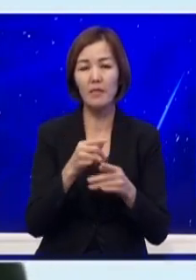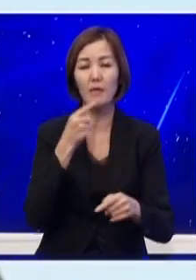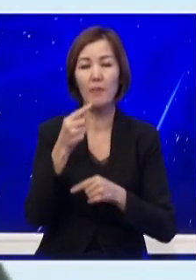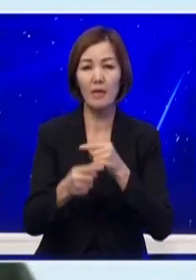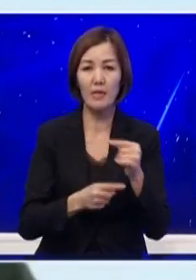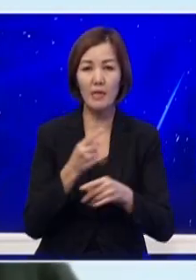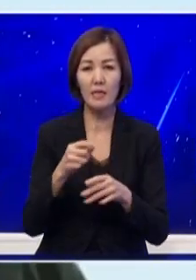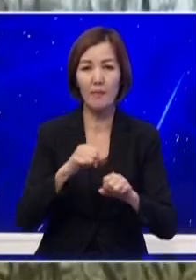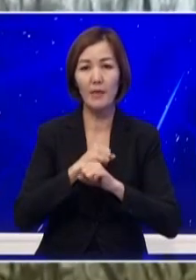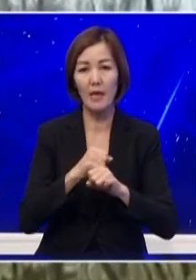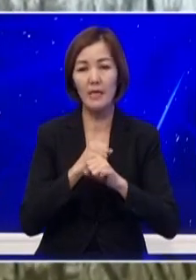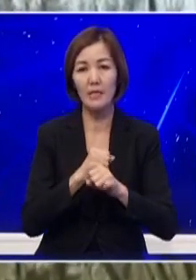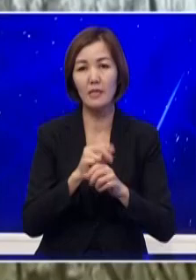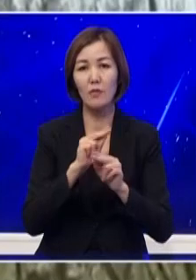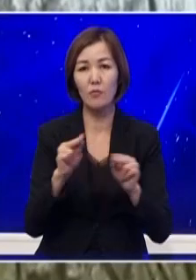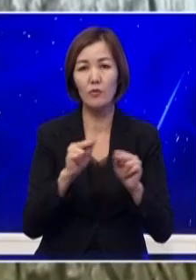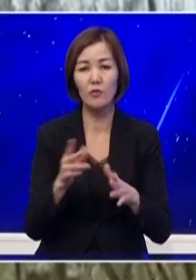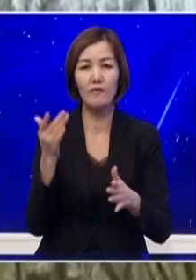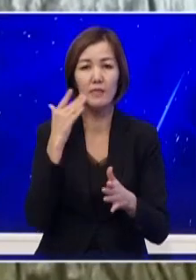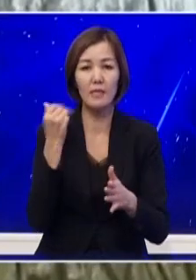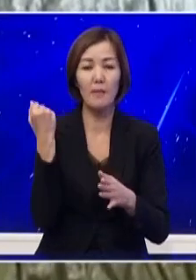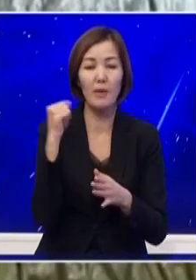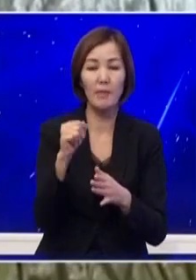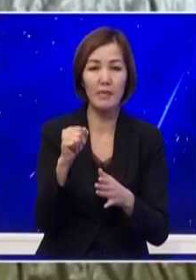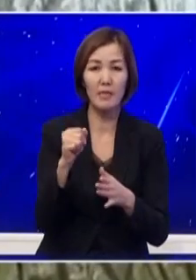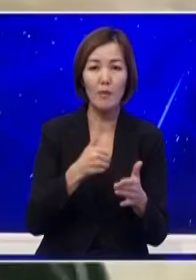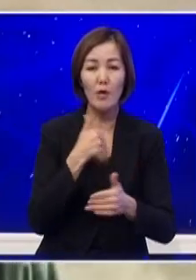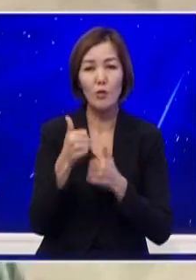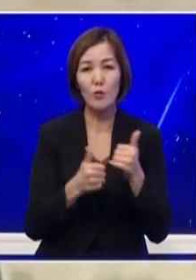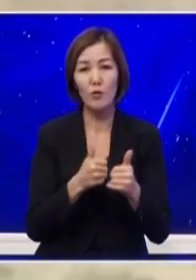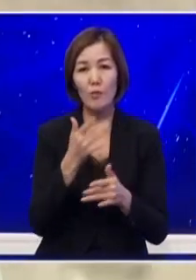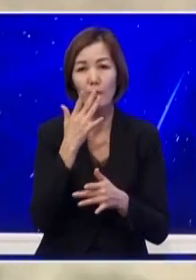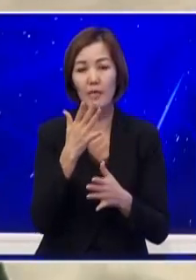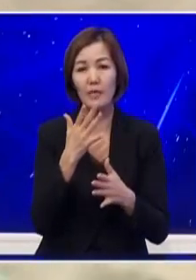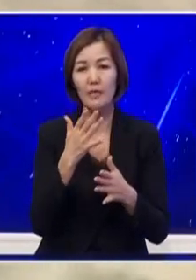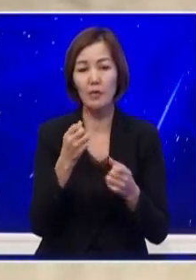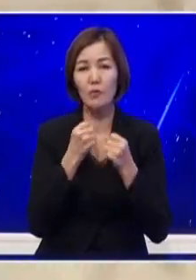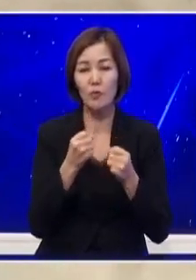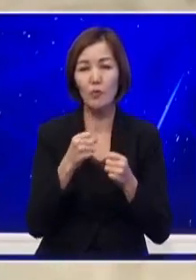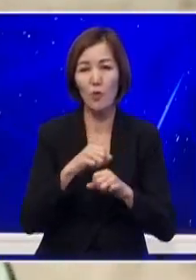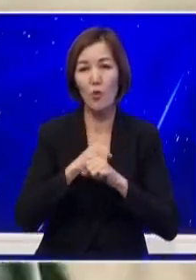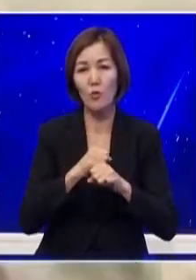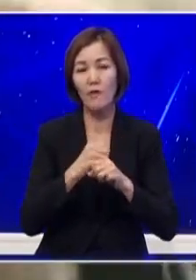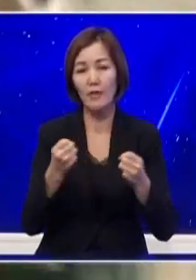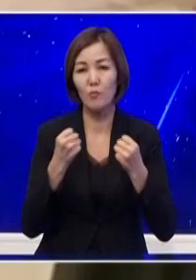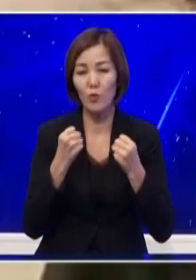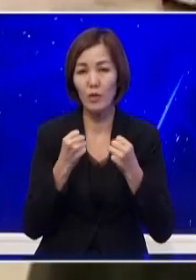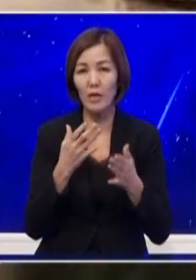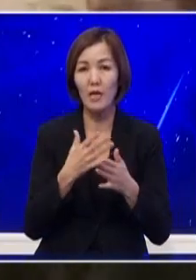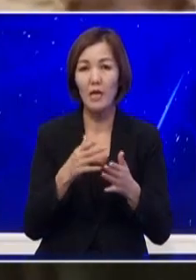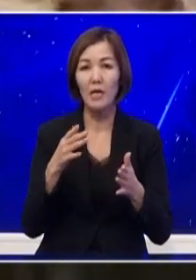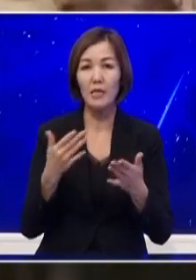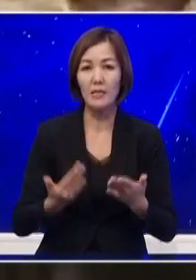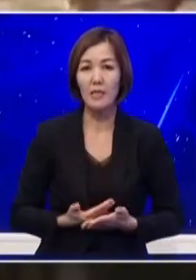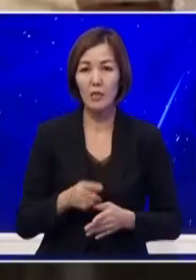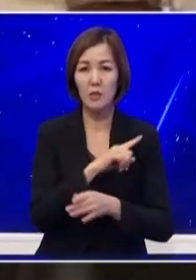поколение наездников. Его ученики не раз становились победителями турниров по национальным видам конного спорта. Житель села Сулутубе полон